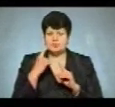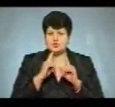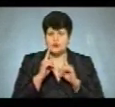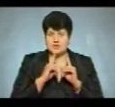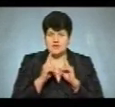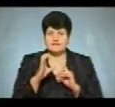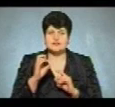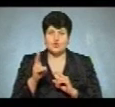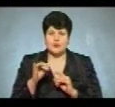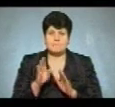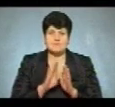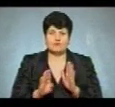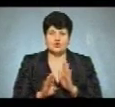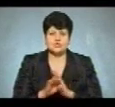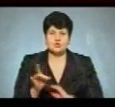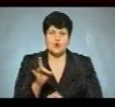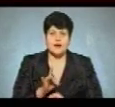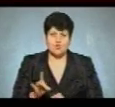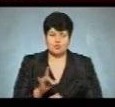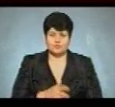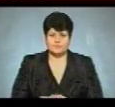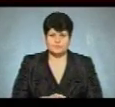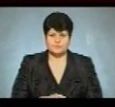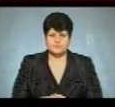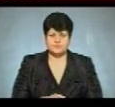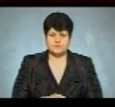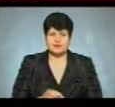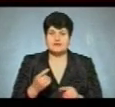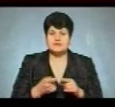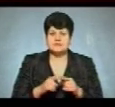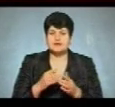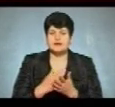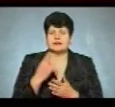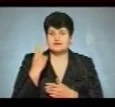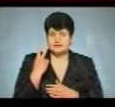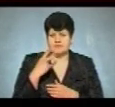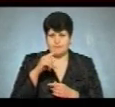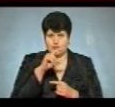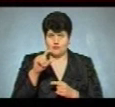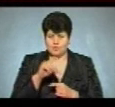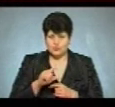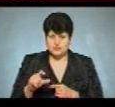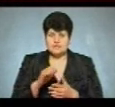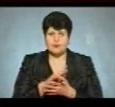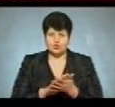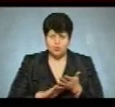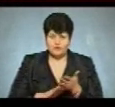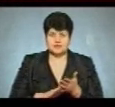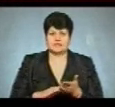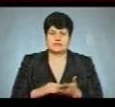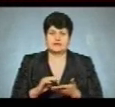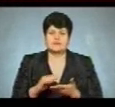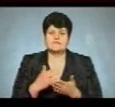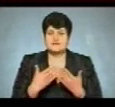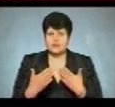Скориках Підволочиського району. Звернення зводиться до двох пунктів. Це продовжити договірні відносини, пов'язані з діяльністю